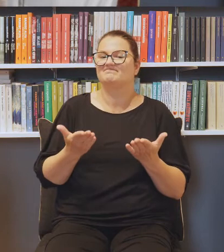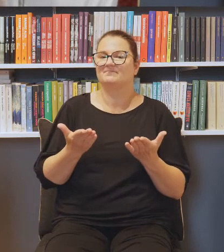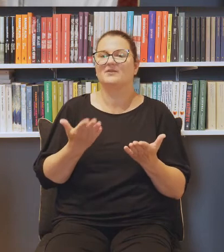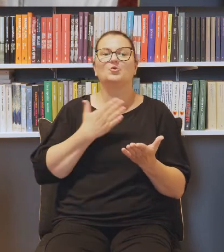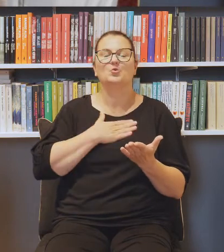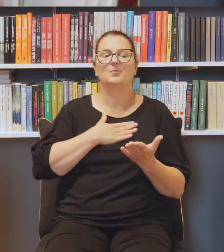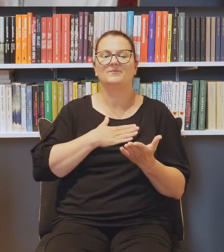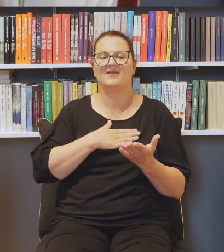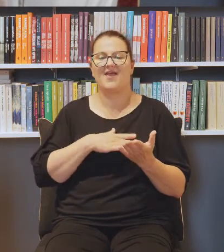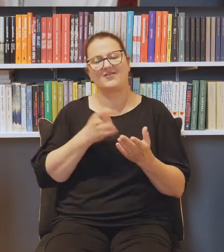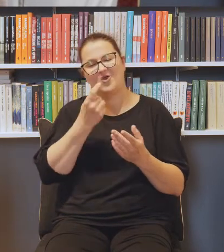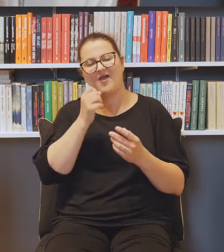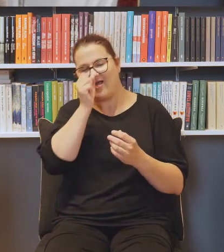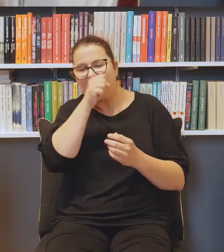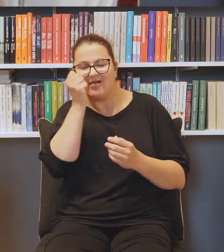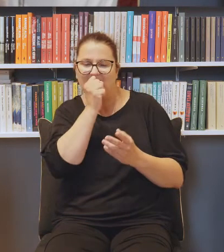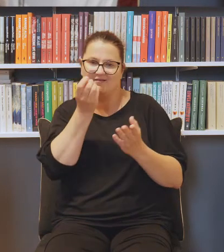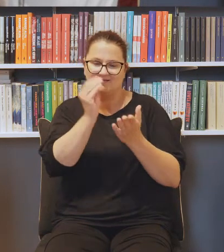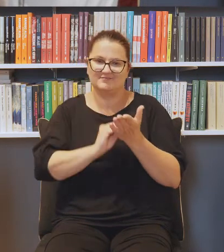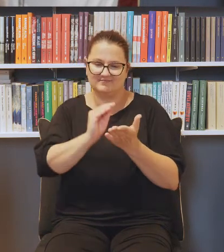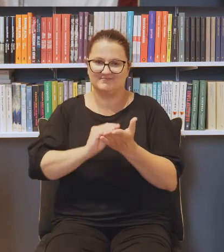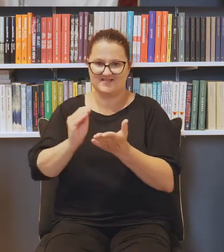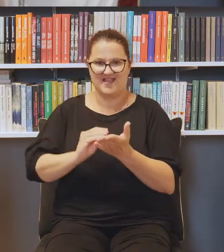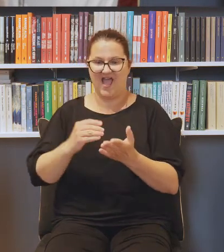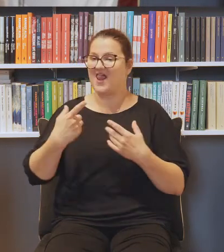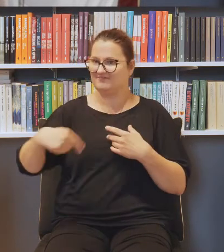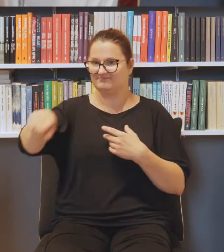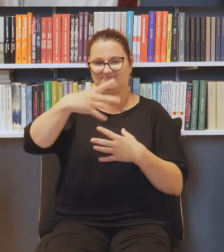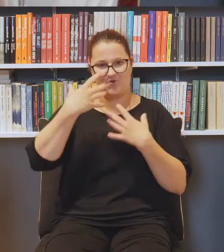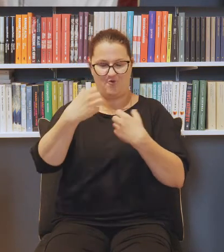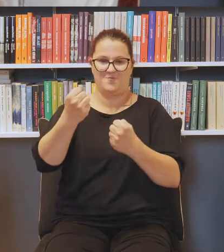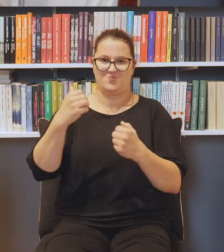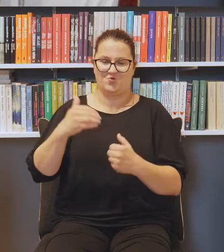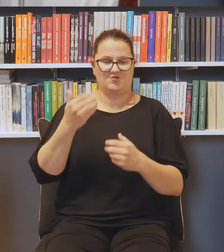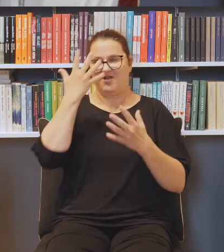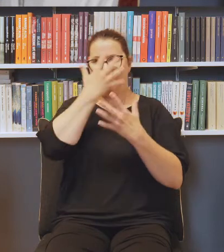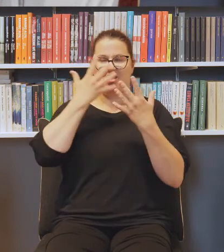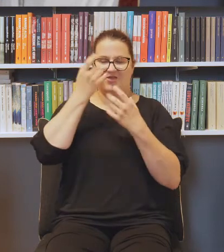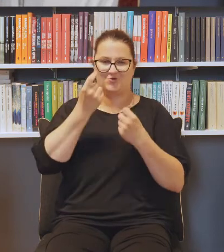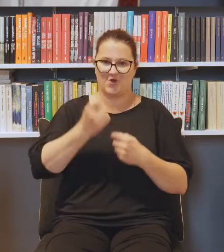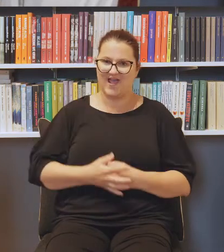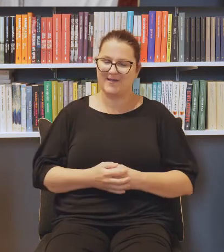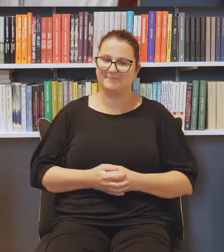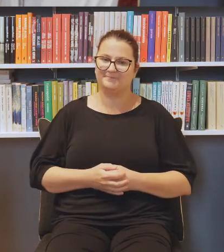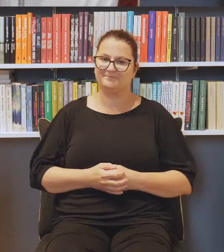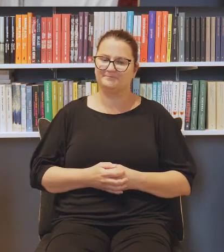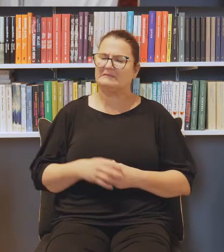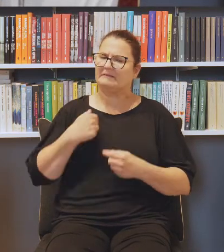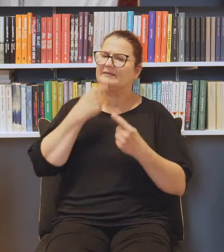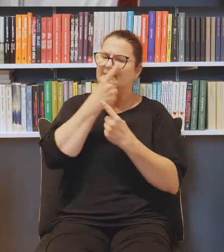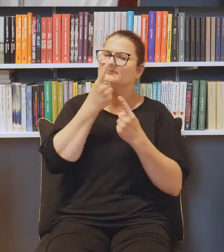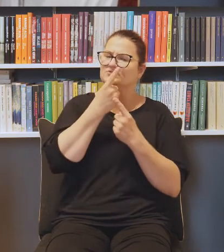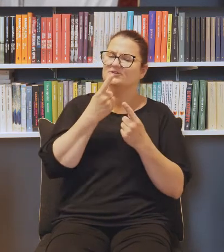lubię to, co zmyślone, ale rzeczywiście może to wprowadzać w takie skonfundowanie. Właśnie wydaje mi się, że ten obraz Pabianic